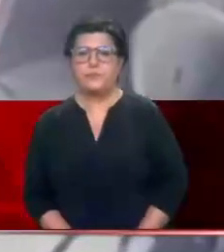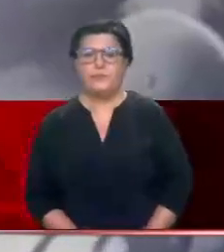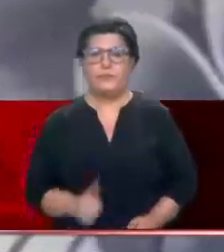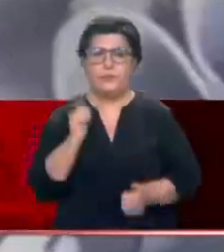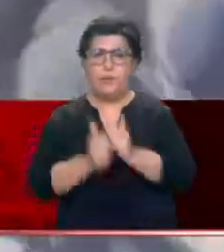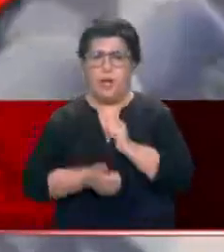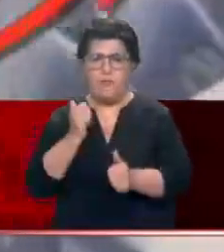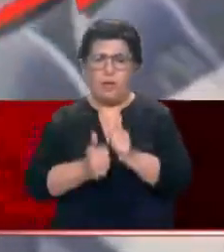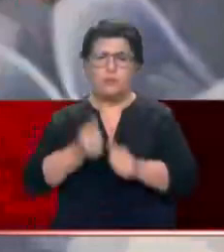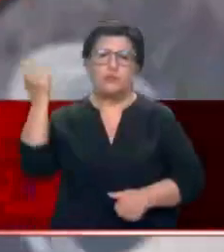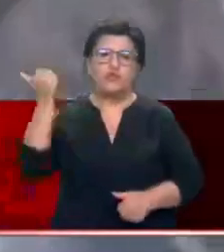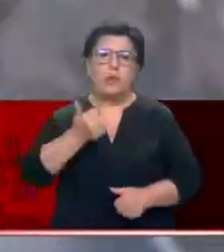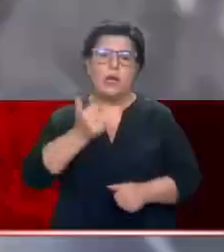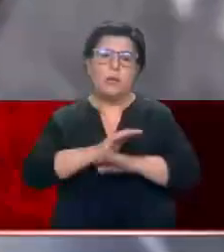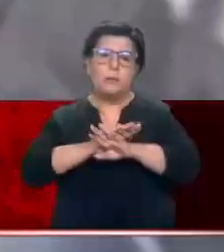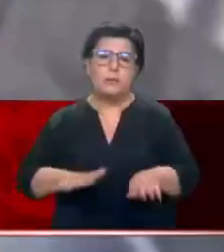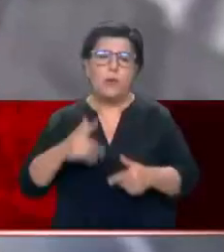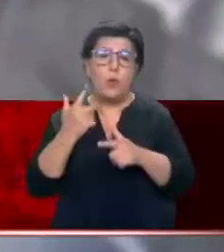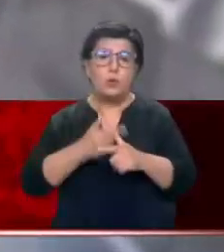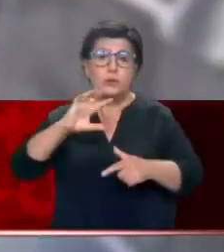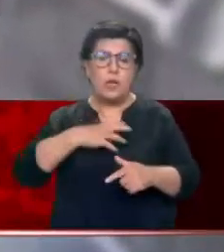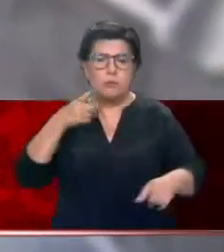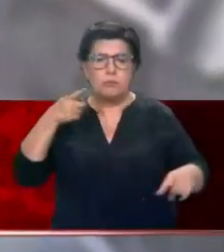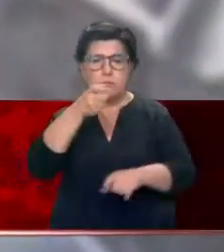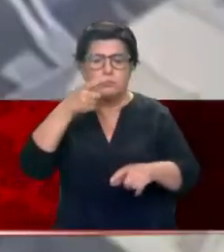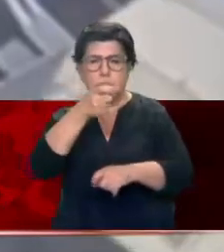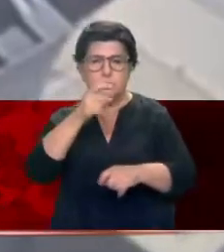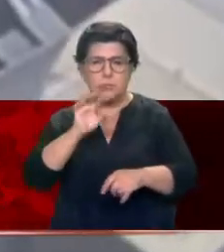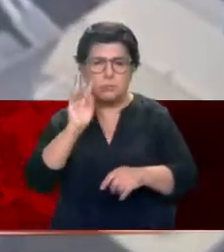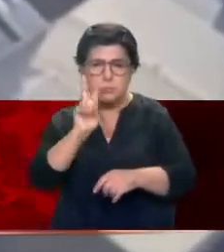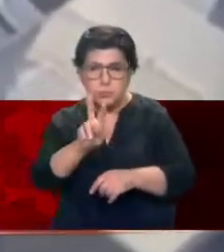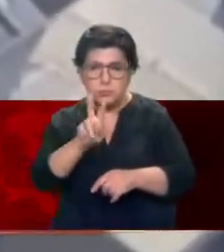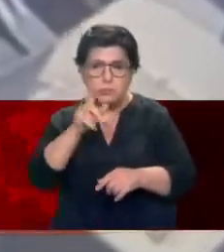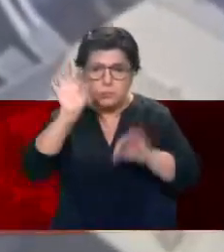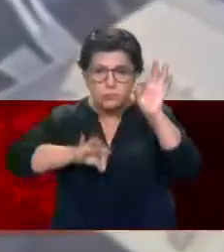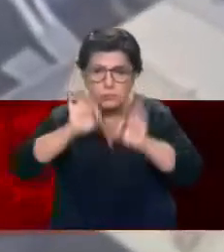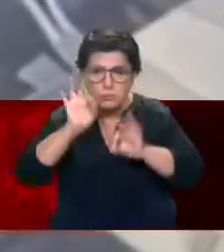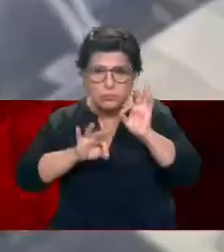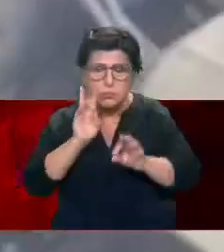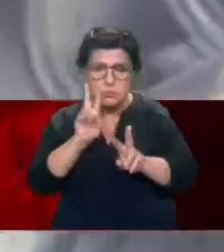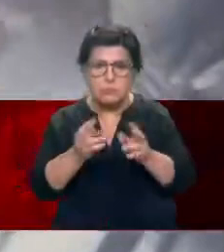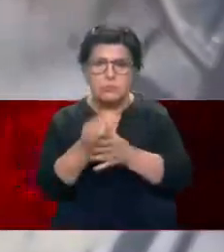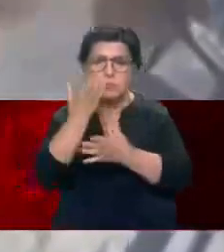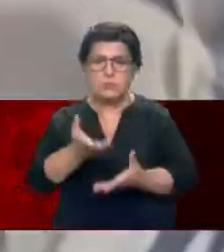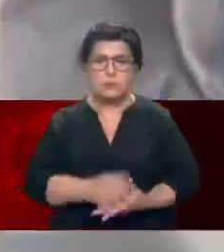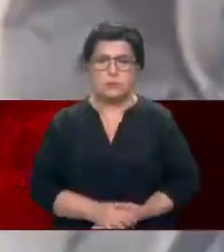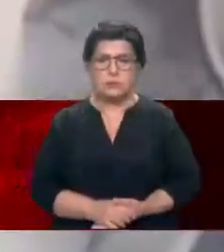Kavga cinayetle bitti. Otel sahibinin vurulduğu an güvenlik kamerasına böyle yansıdı.